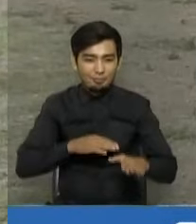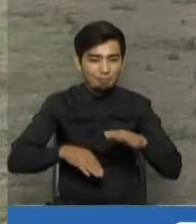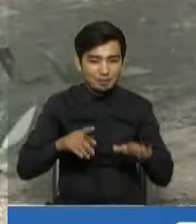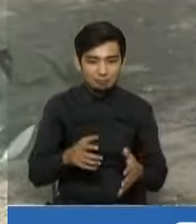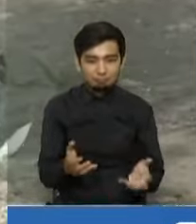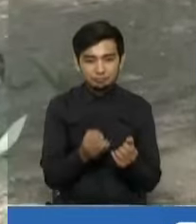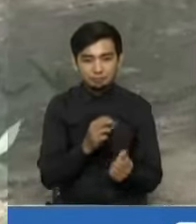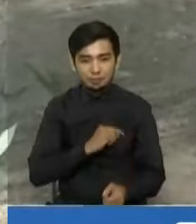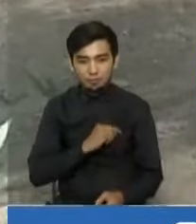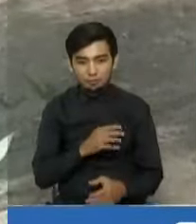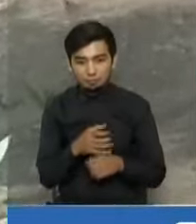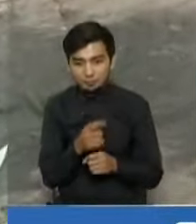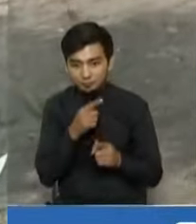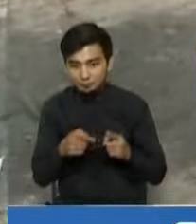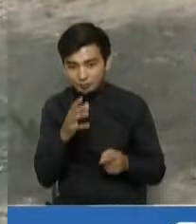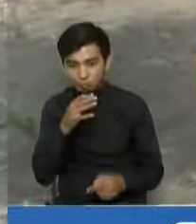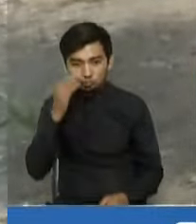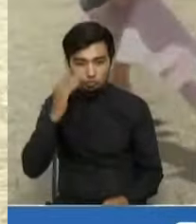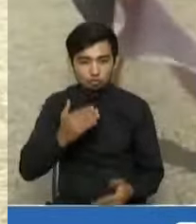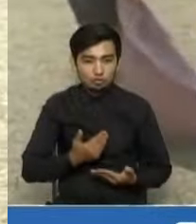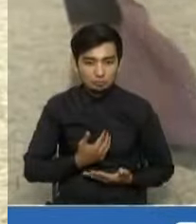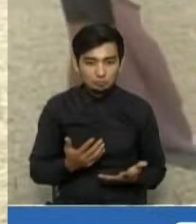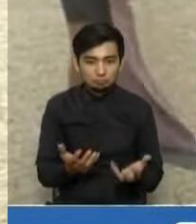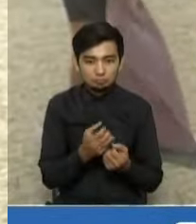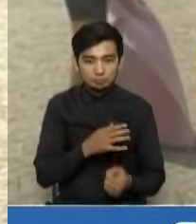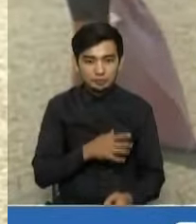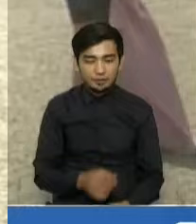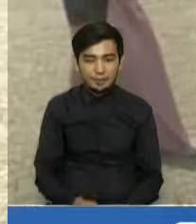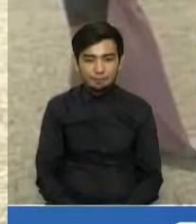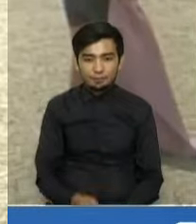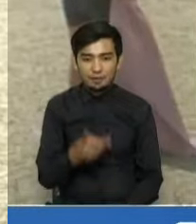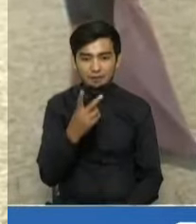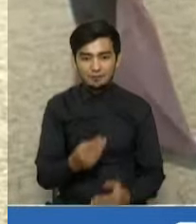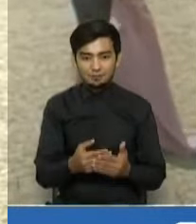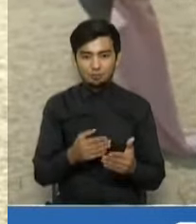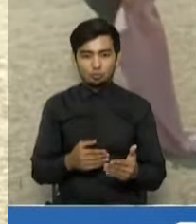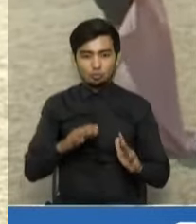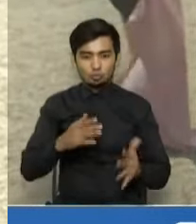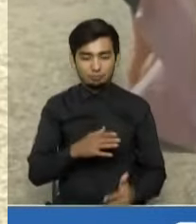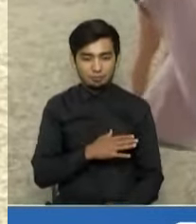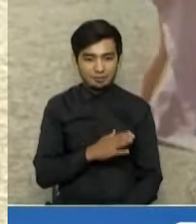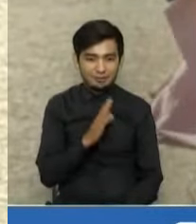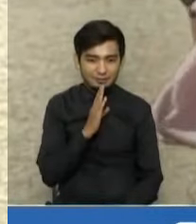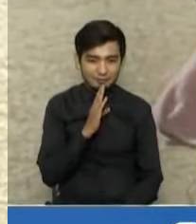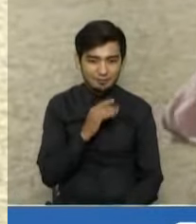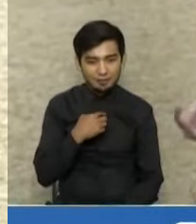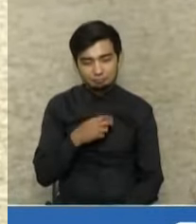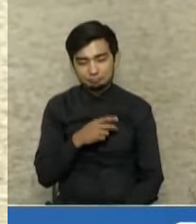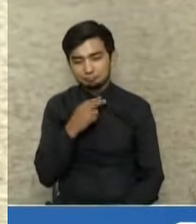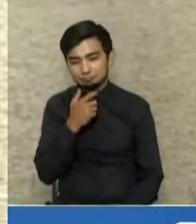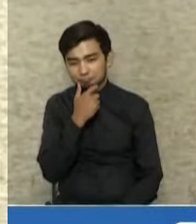свой короткий опыт уже успел спасти чужую жизнь. Два дня назад был случай. Девушка, я там обход